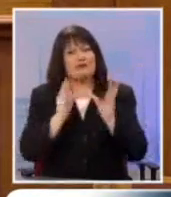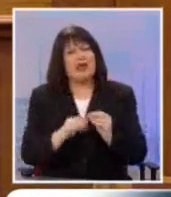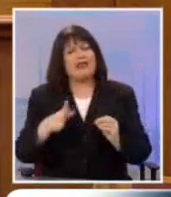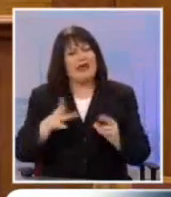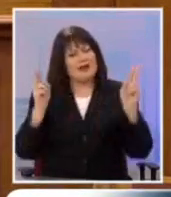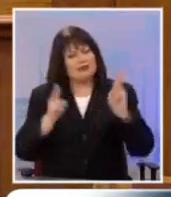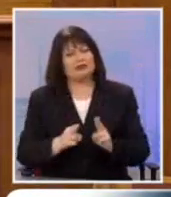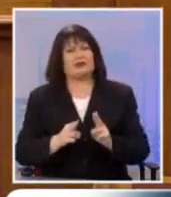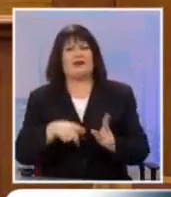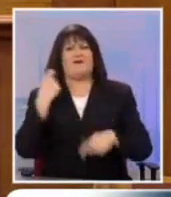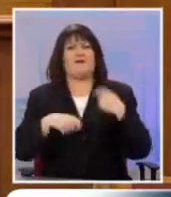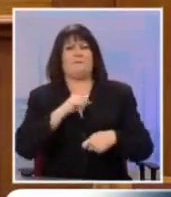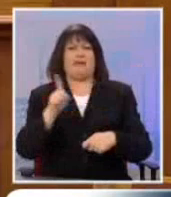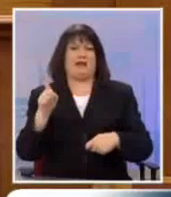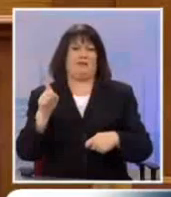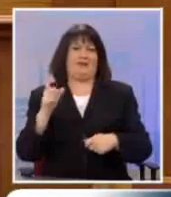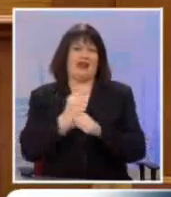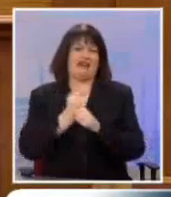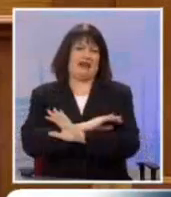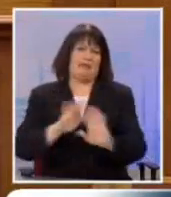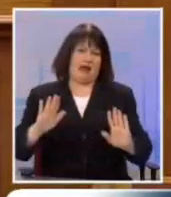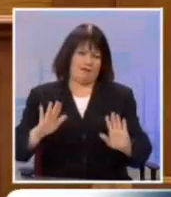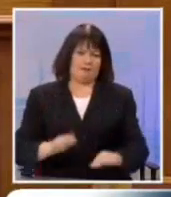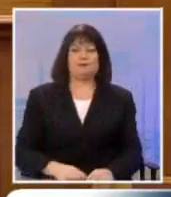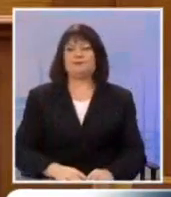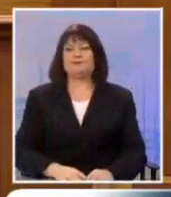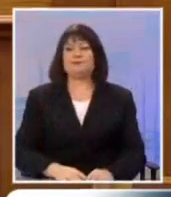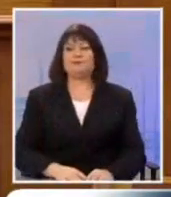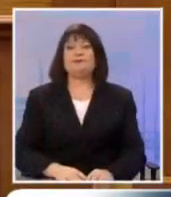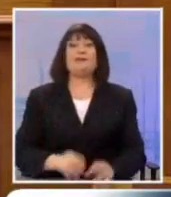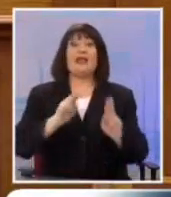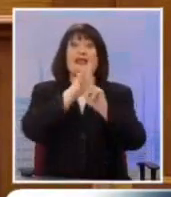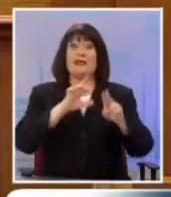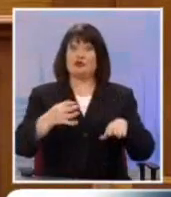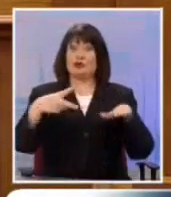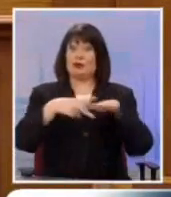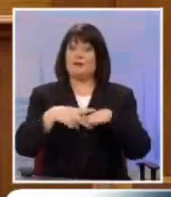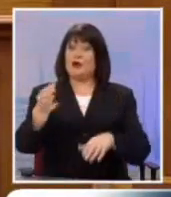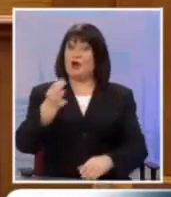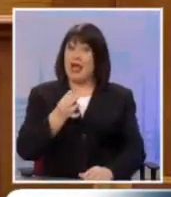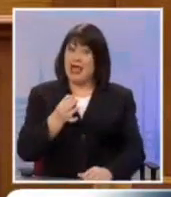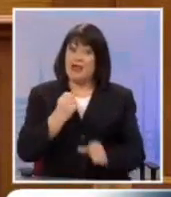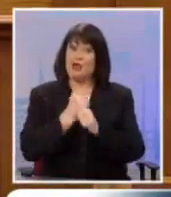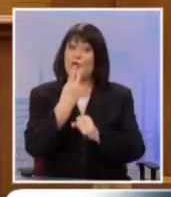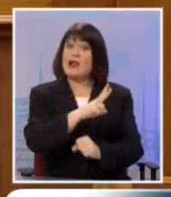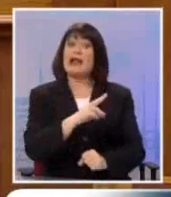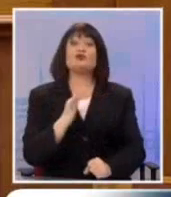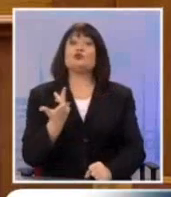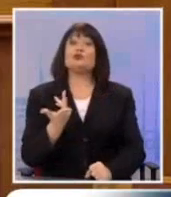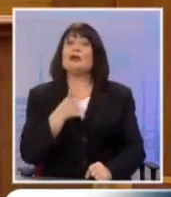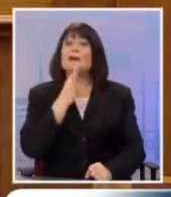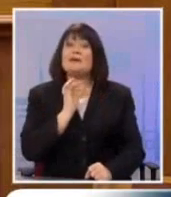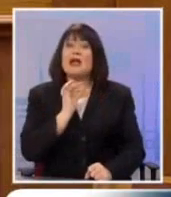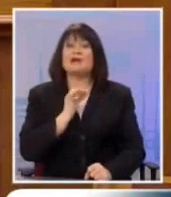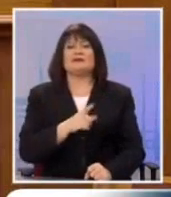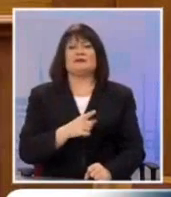απορρίθμιση της αγοράς εργασίας. Όπως λένε πάντα οι αξιωματούχοι του Δουνουτού, ο ρόλος τους είναι να λειτουργούν και σαν σάκος του